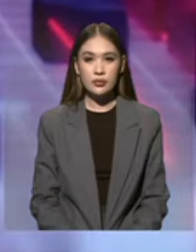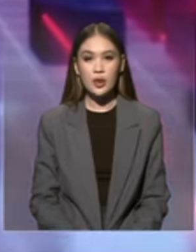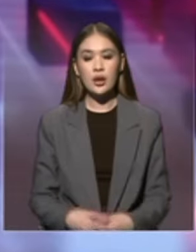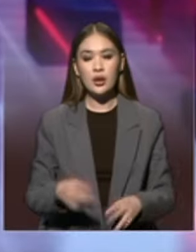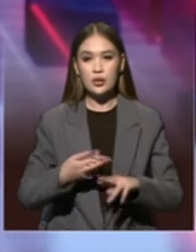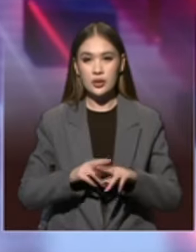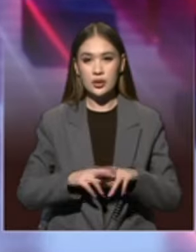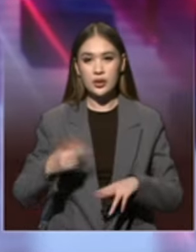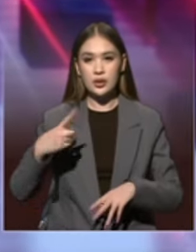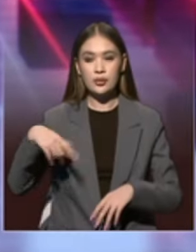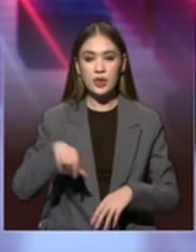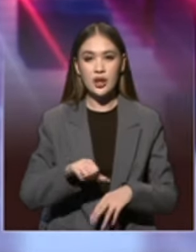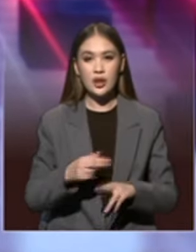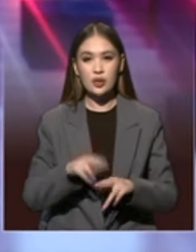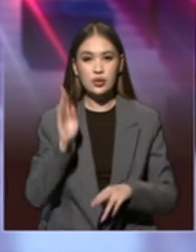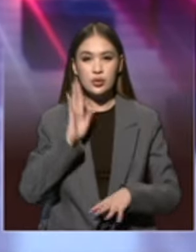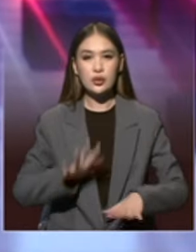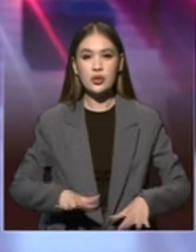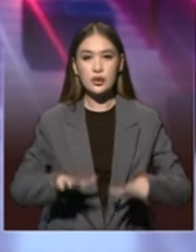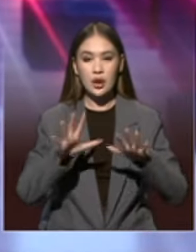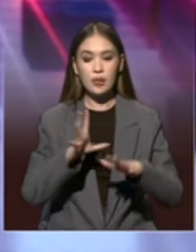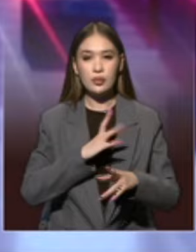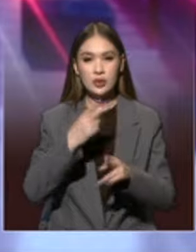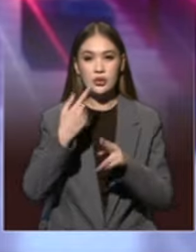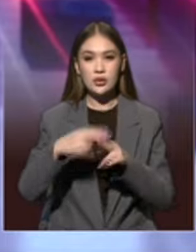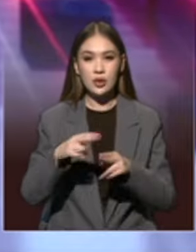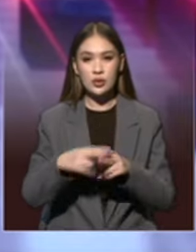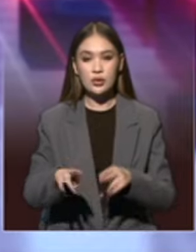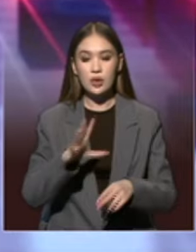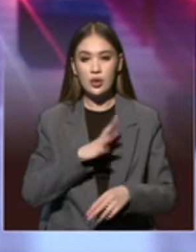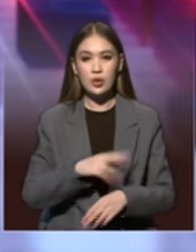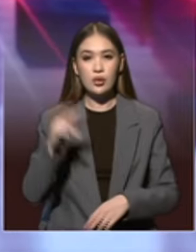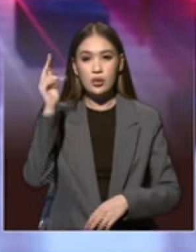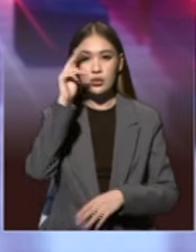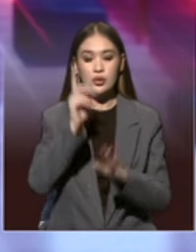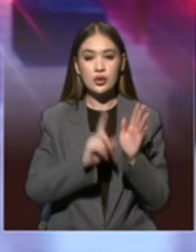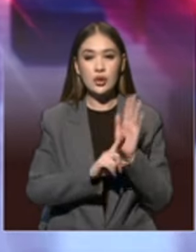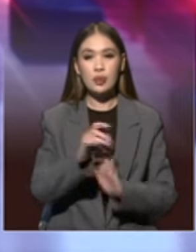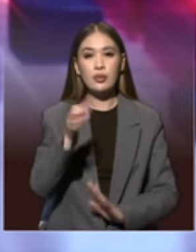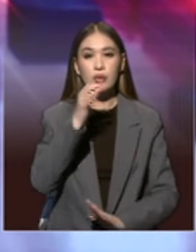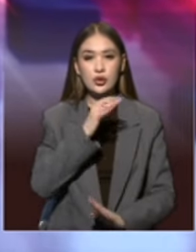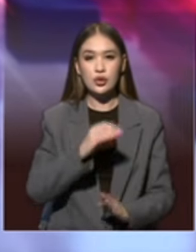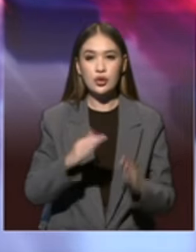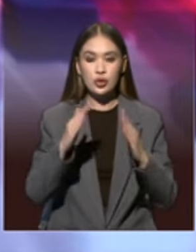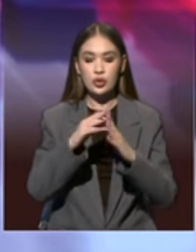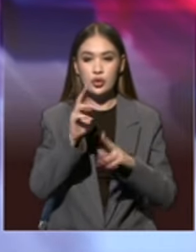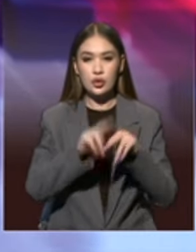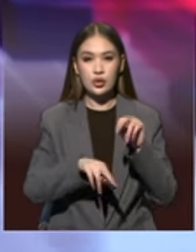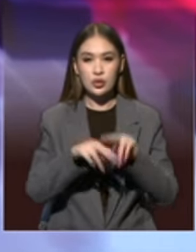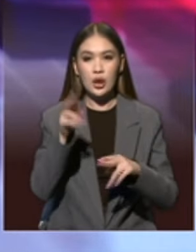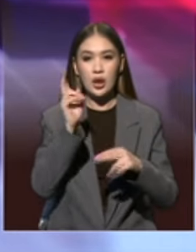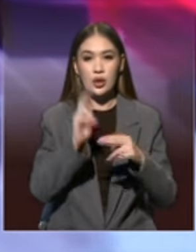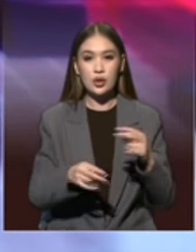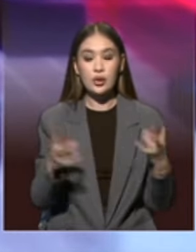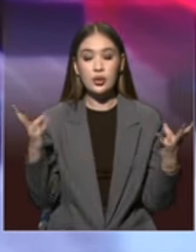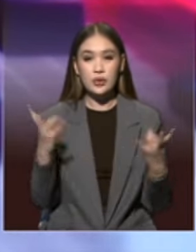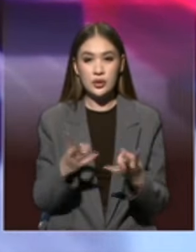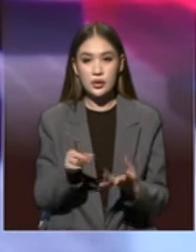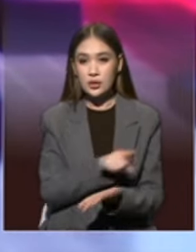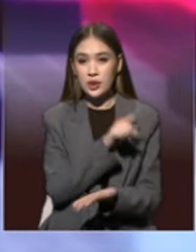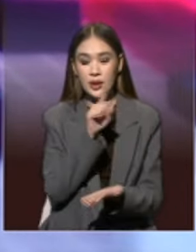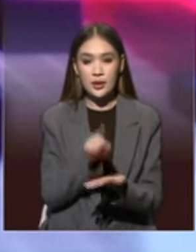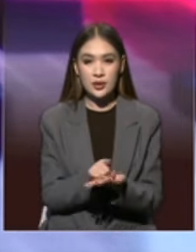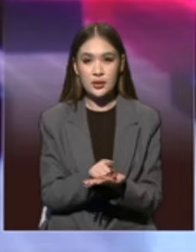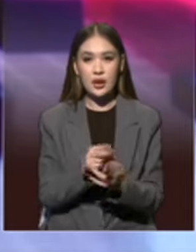Осы аптаның соңына дейін тасқын судан келген зарар толығымен есептеліп, оқу жылы басталғанша үйлердің құрылысы аяқталуы тиіс. Үкіметтің үміт